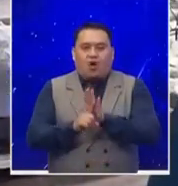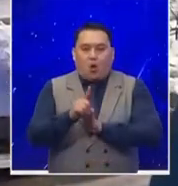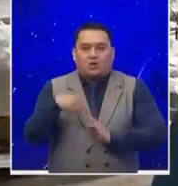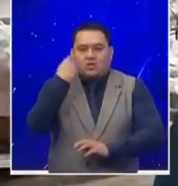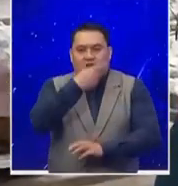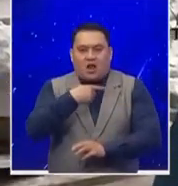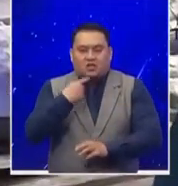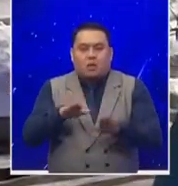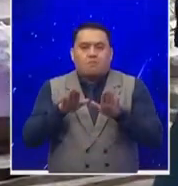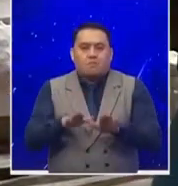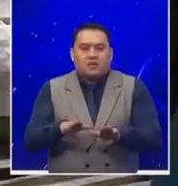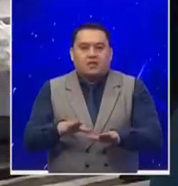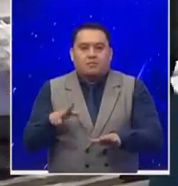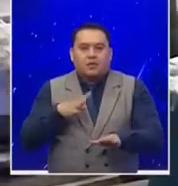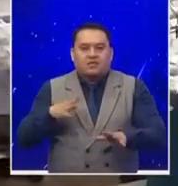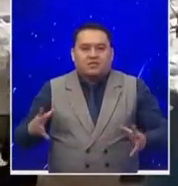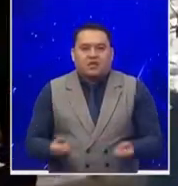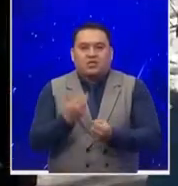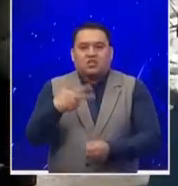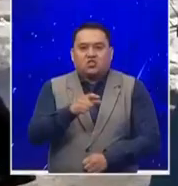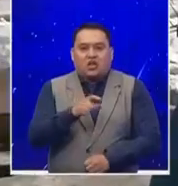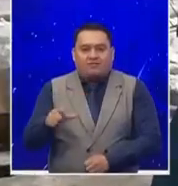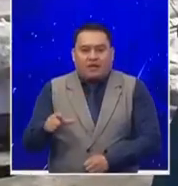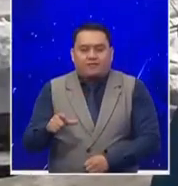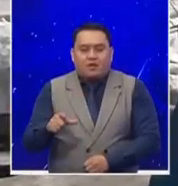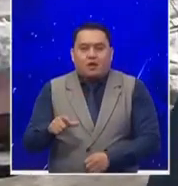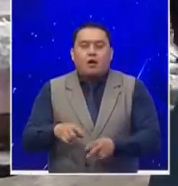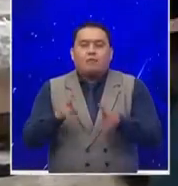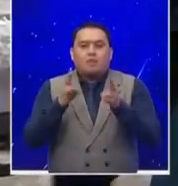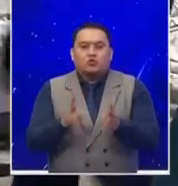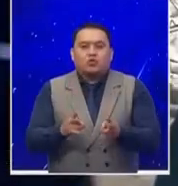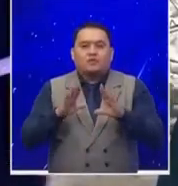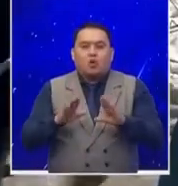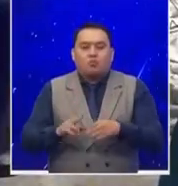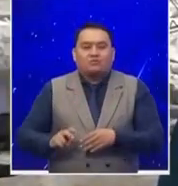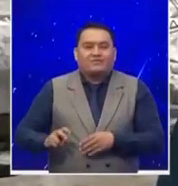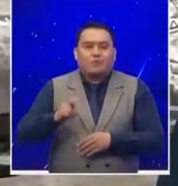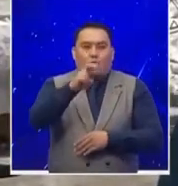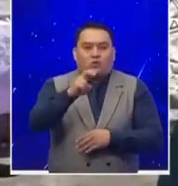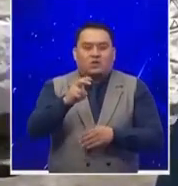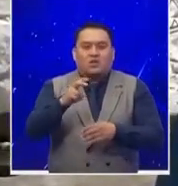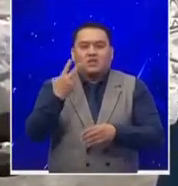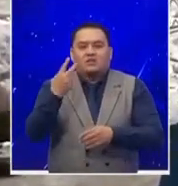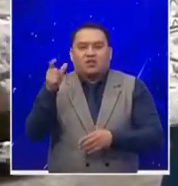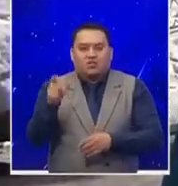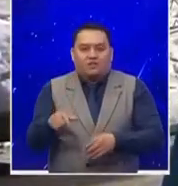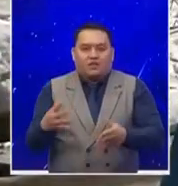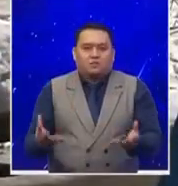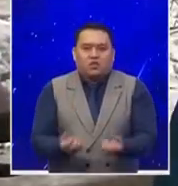личного состава с места пожара было эвакуировано 30 человек, а также по автолестнице спасено 2 взрослых человека.